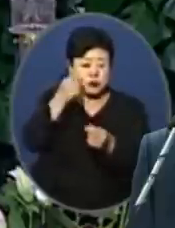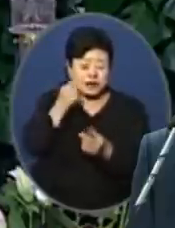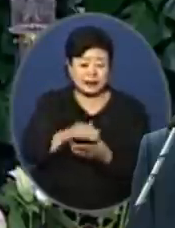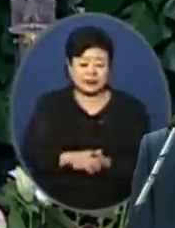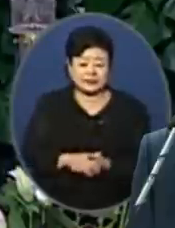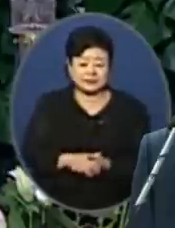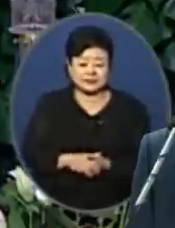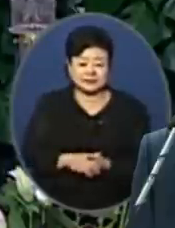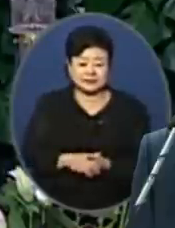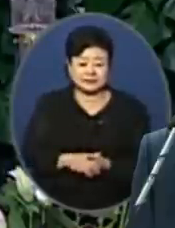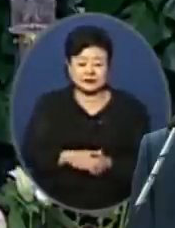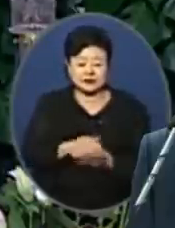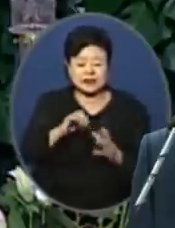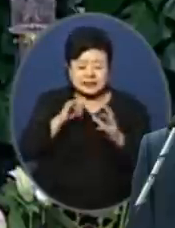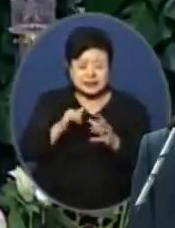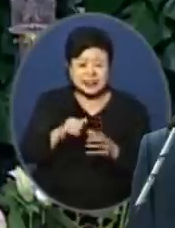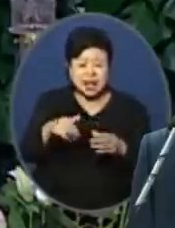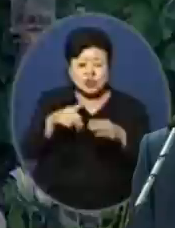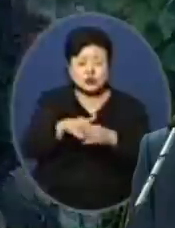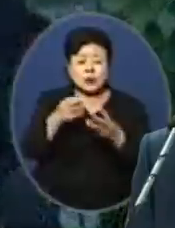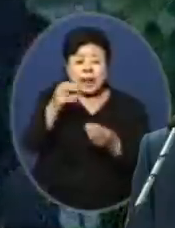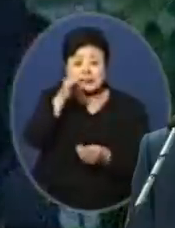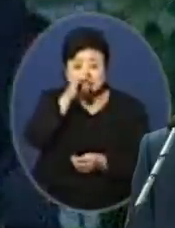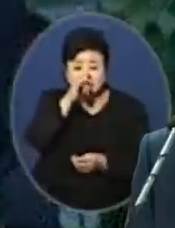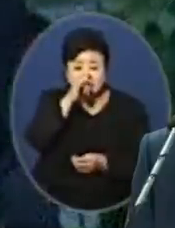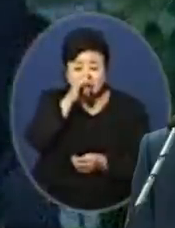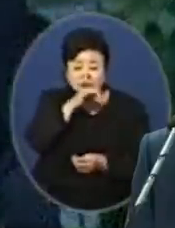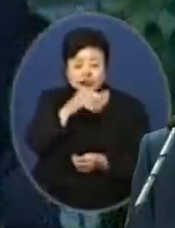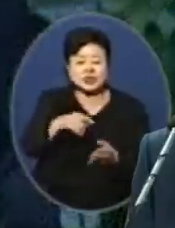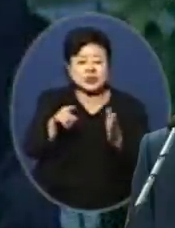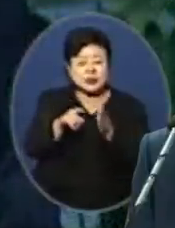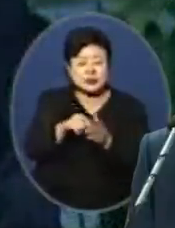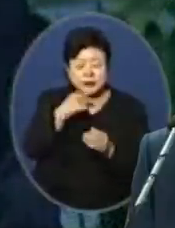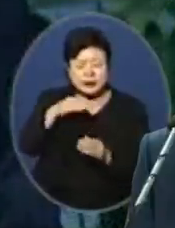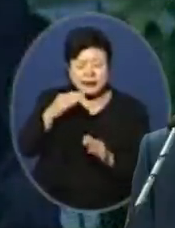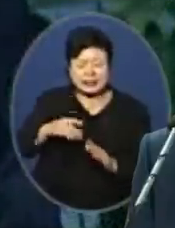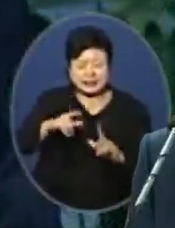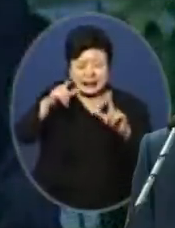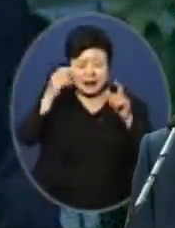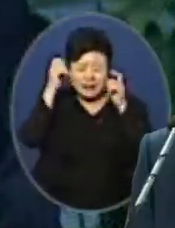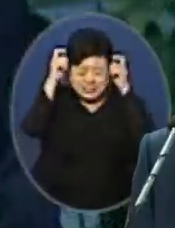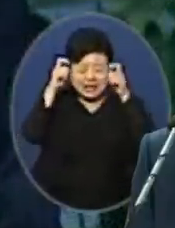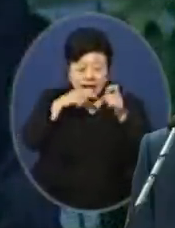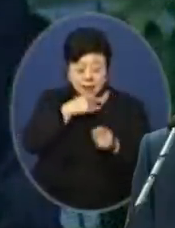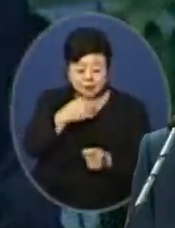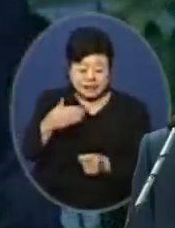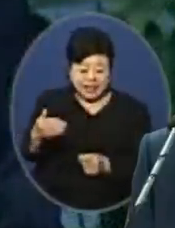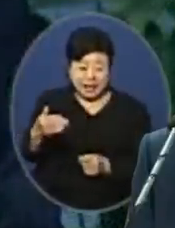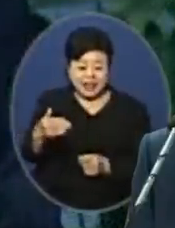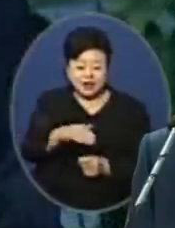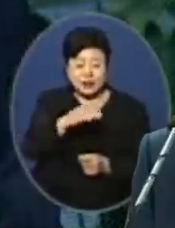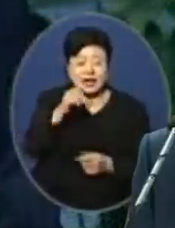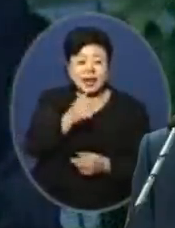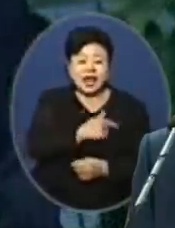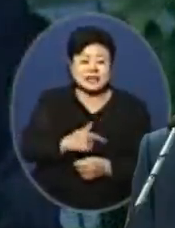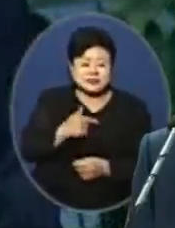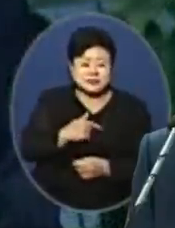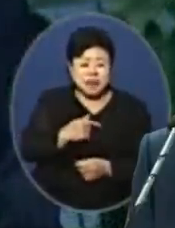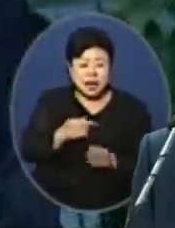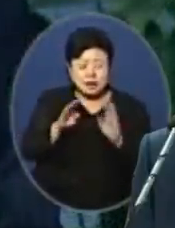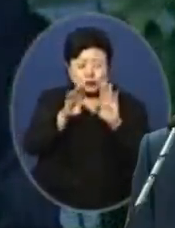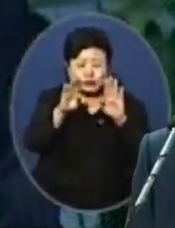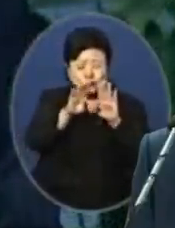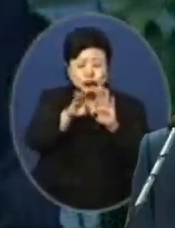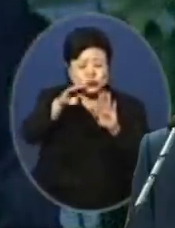못합니다. 우리가 세상에 종교가 많지만은 우리를 위해서 유월절 어린 양의 피가 우리 가슴과